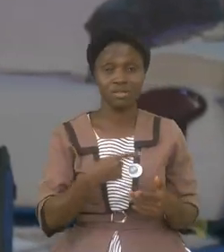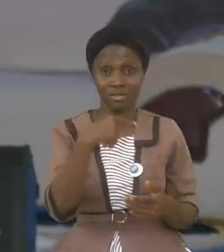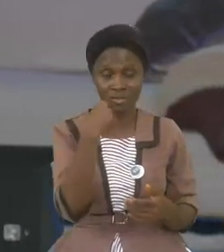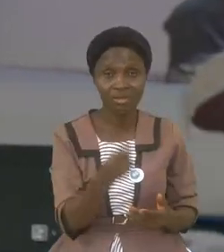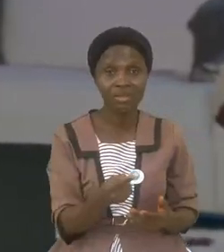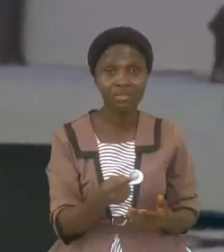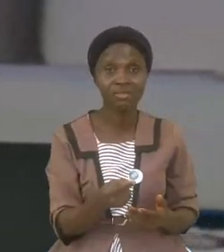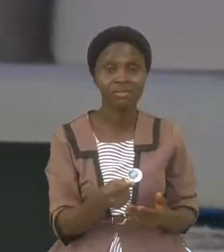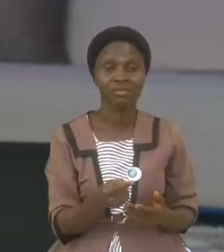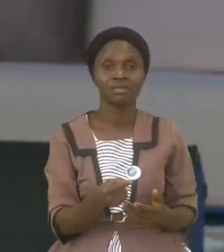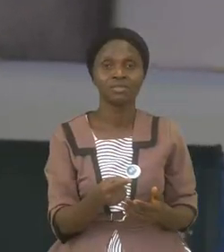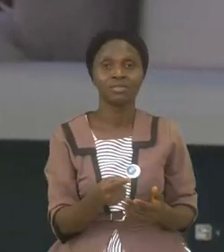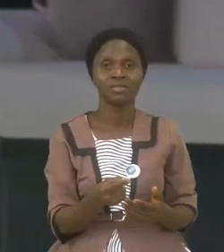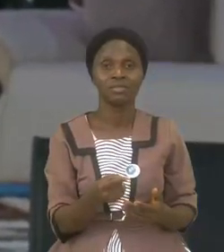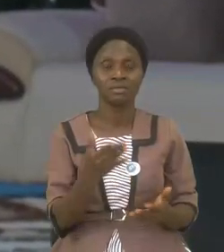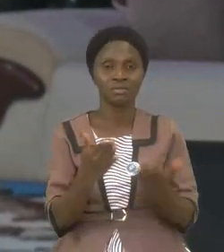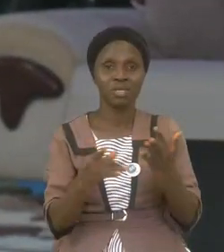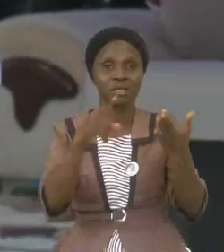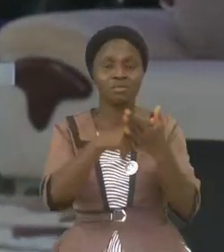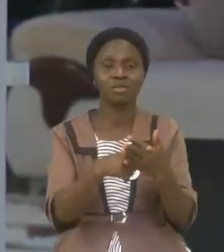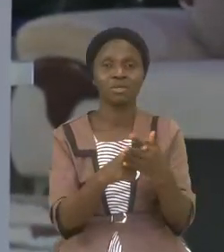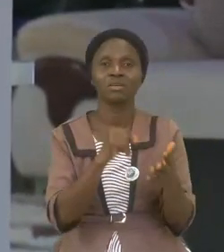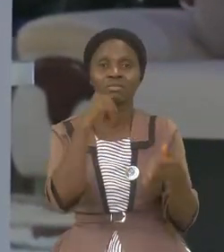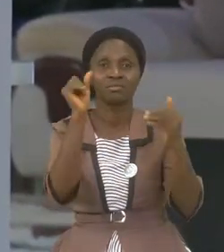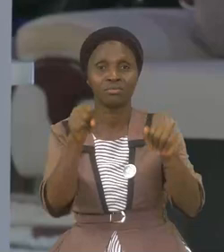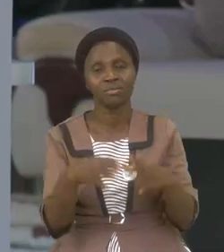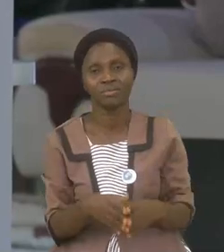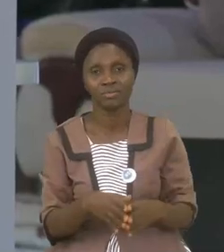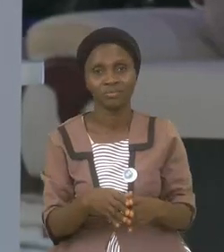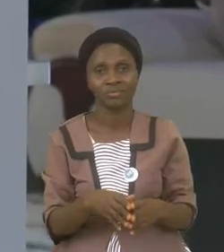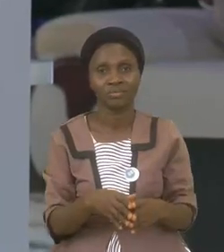Et ce qui paraît impossible, un roi,